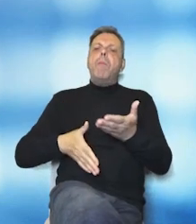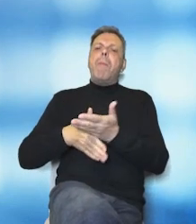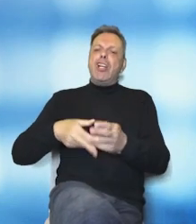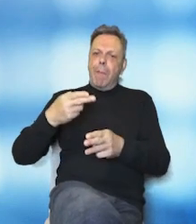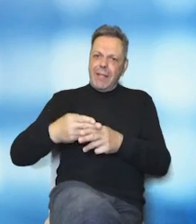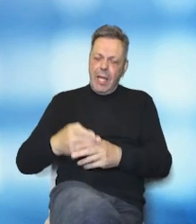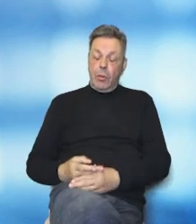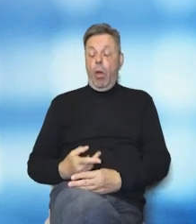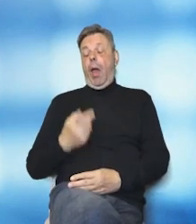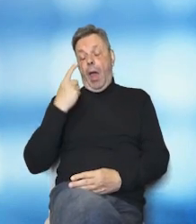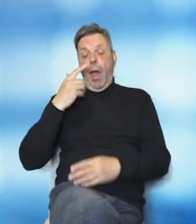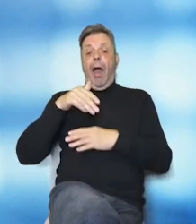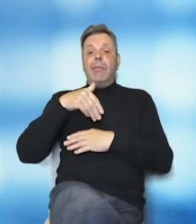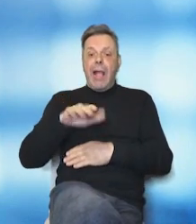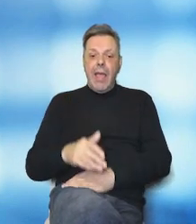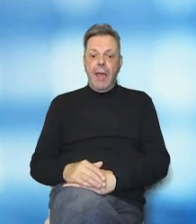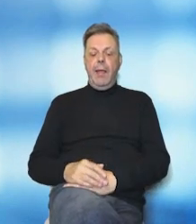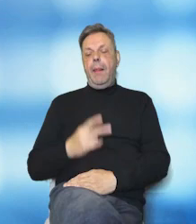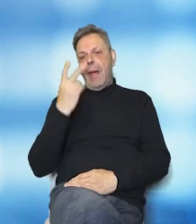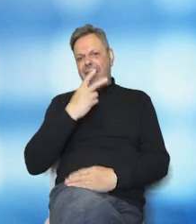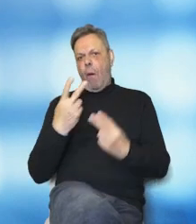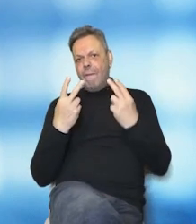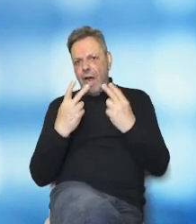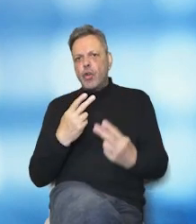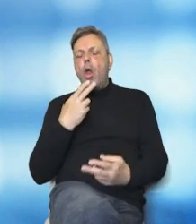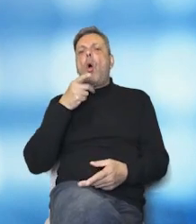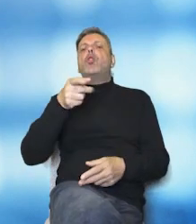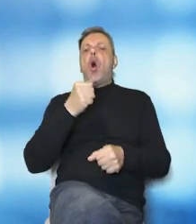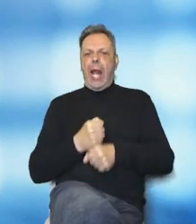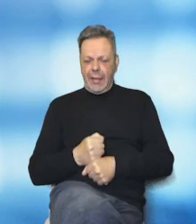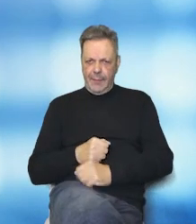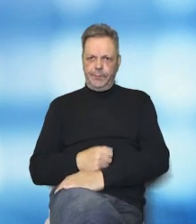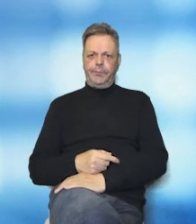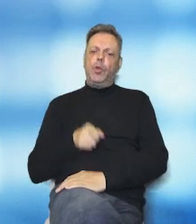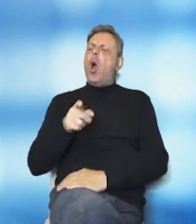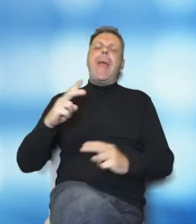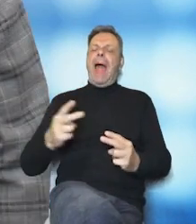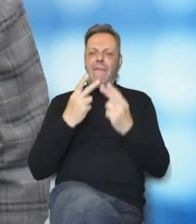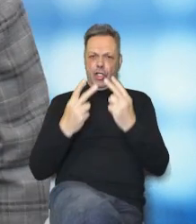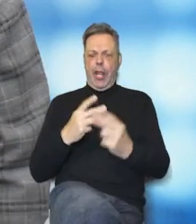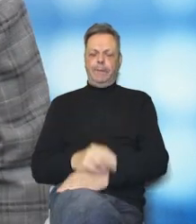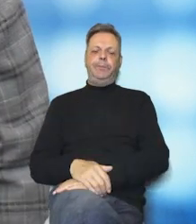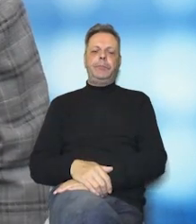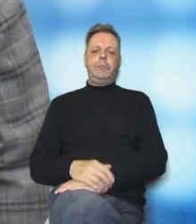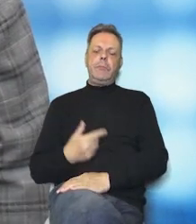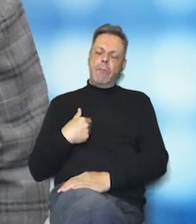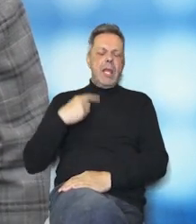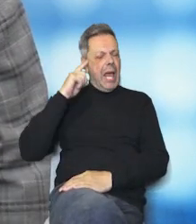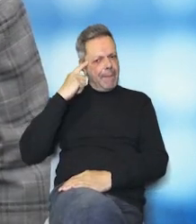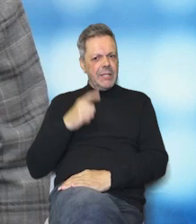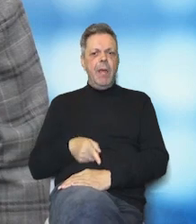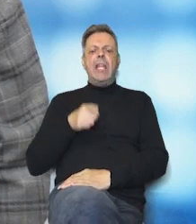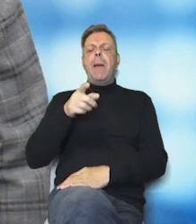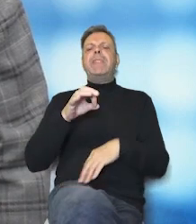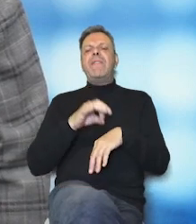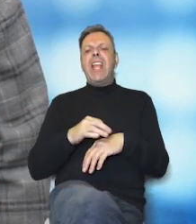pacijentu. E sad dalje, naravno bitno je ko to radi. Evo, to mi je najvažnije. I ono što osobno smatram, da biste vi